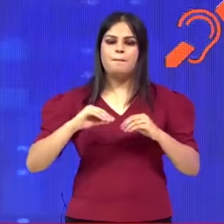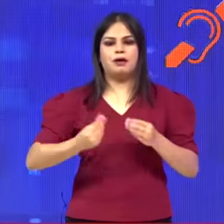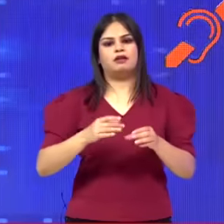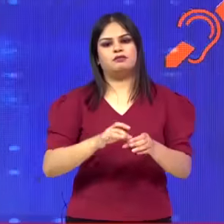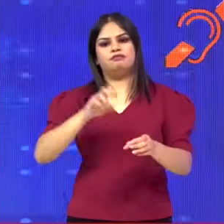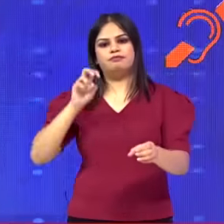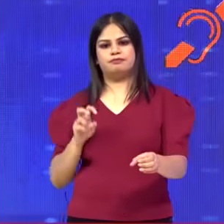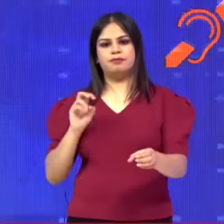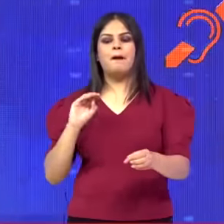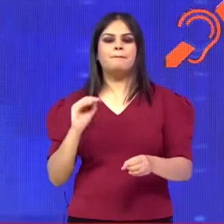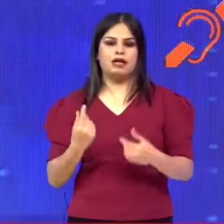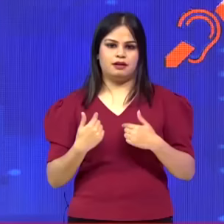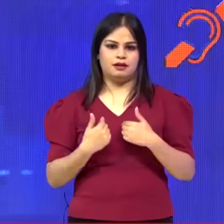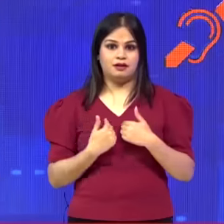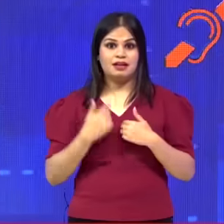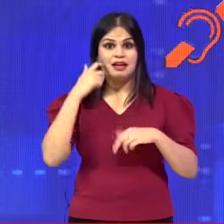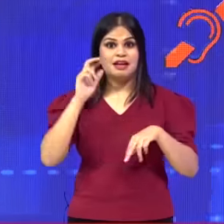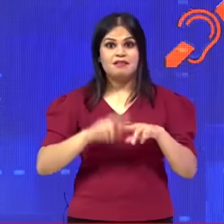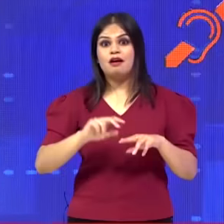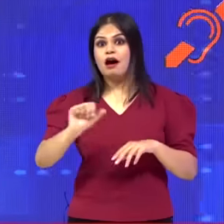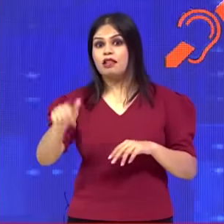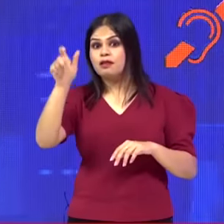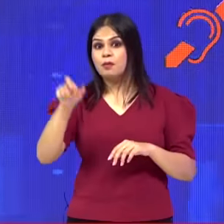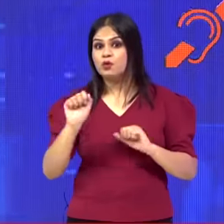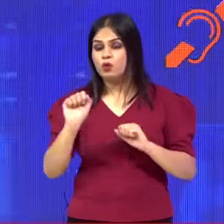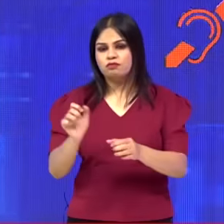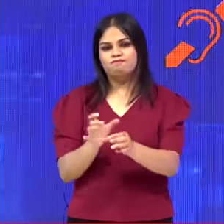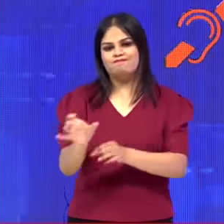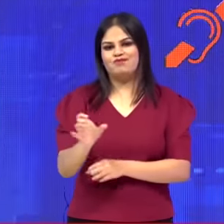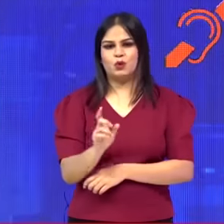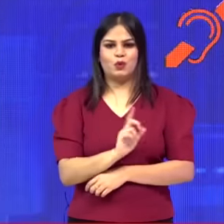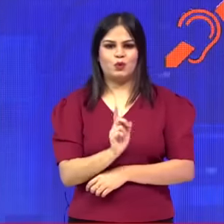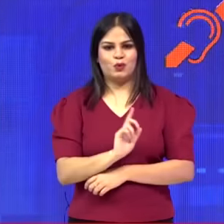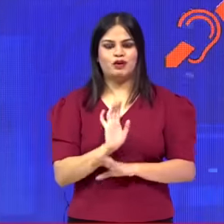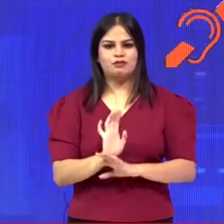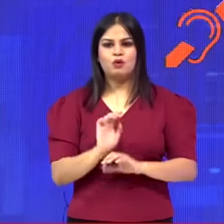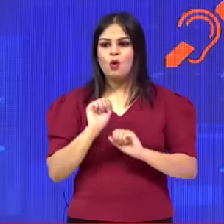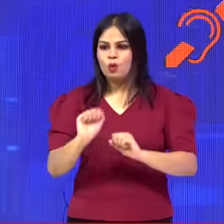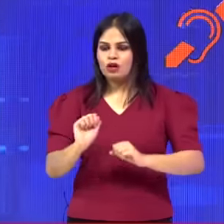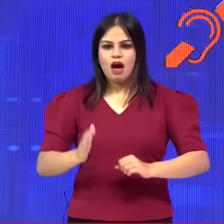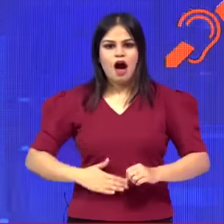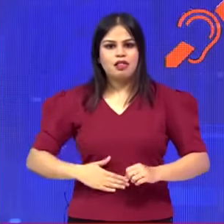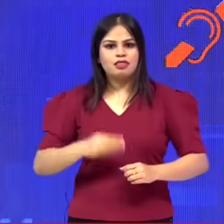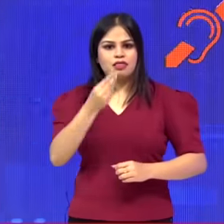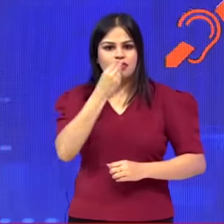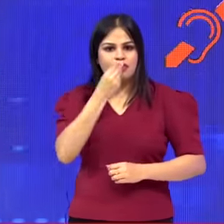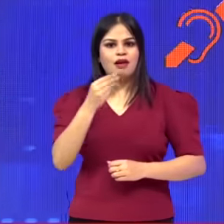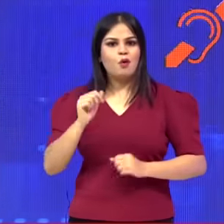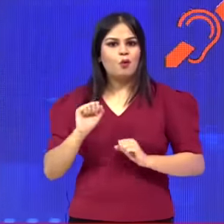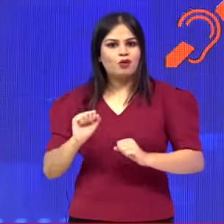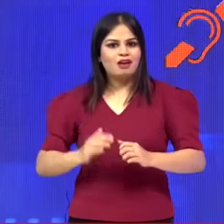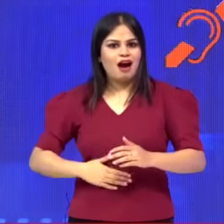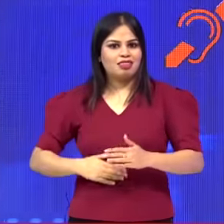जाओ, खुद बैकआउट हो जाओ. नेवर टेक समबडीज रोजी रोटी अवे, आप खुद बैकआउट हो